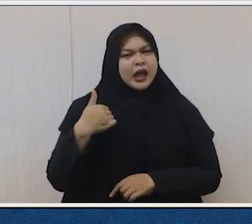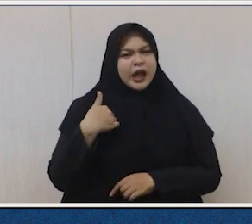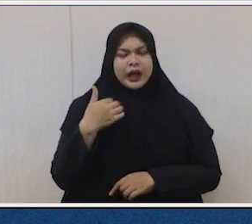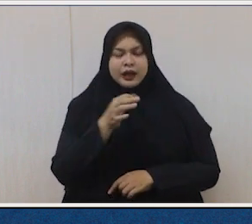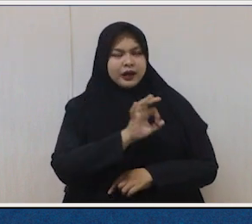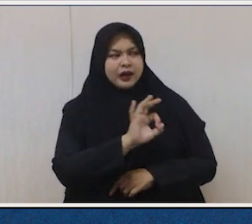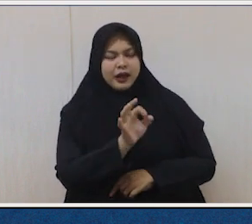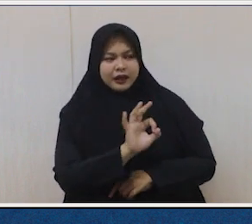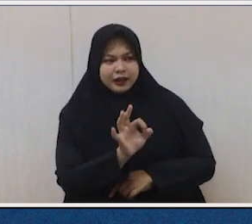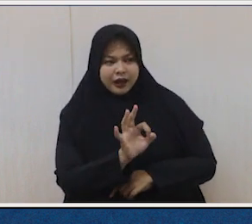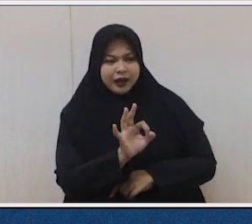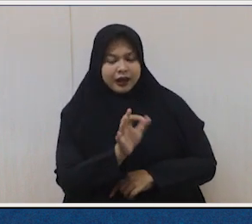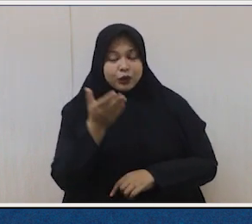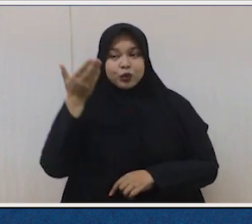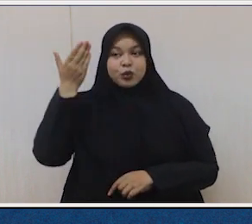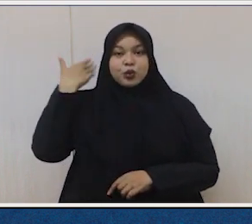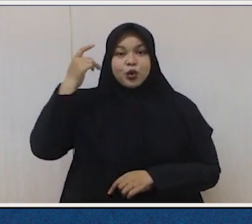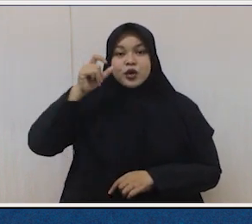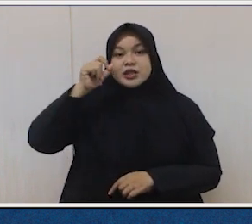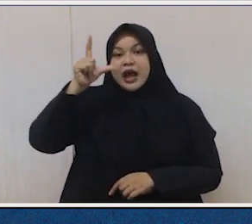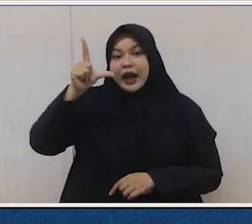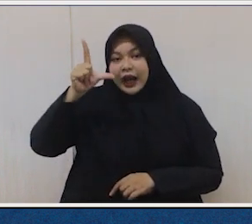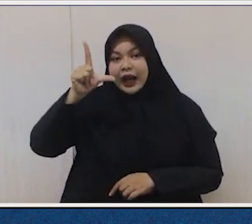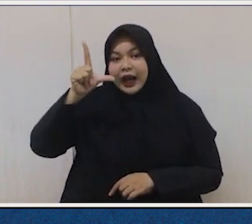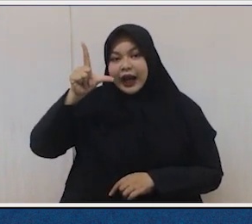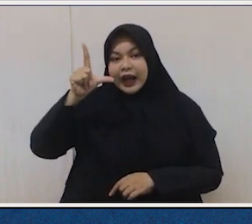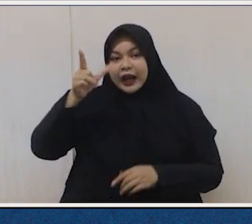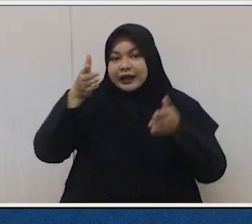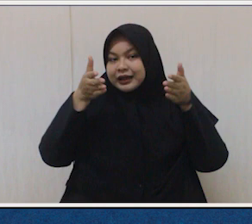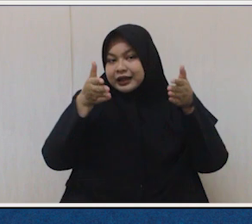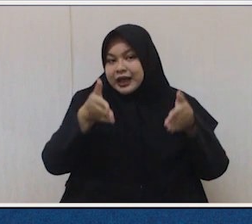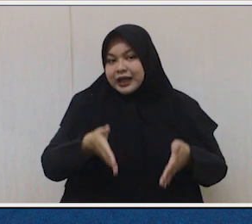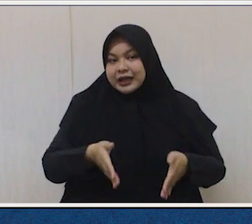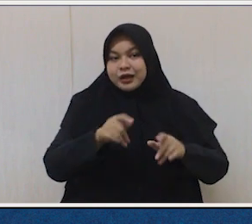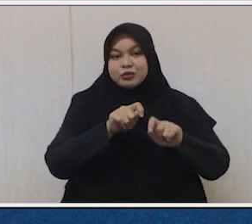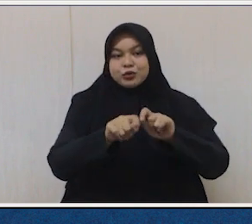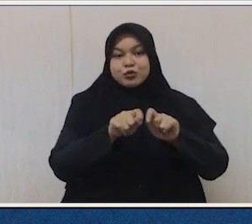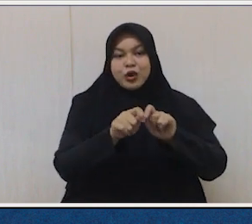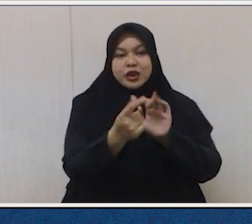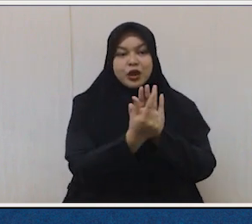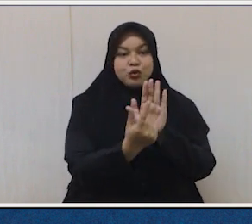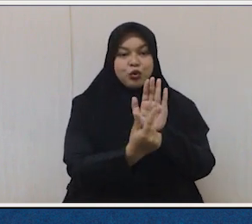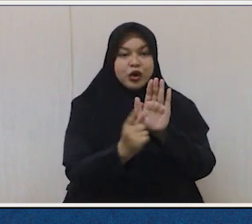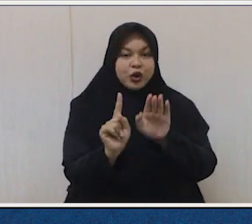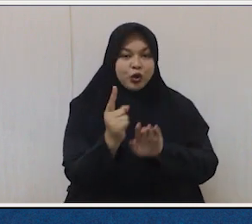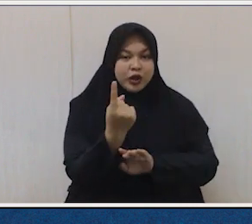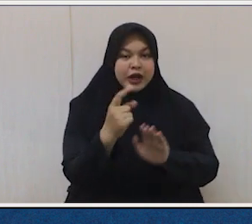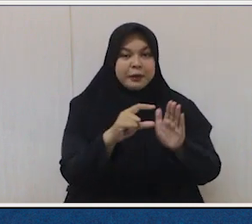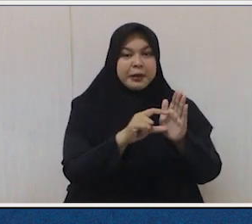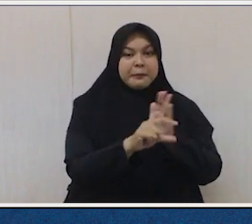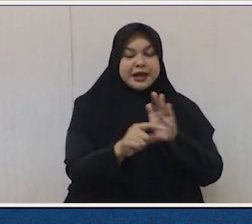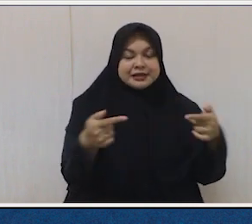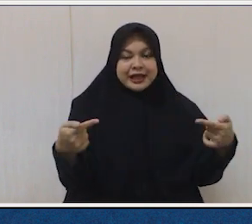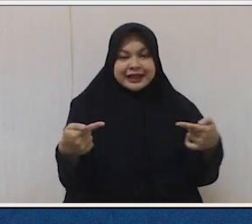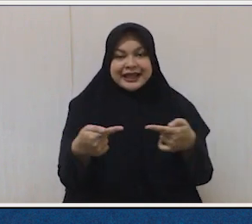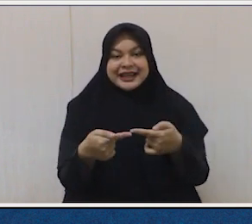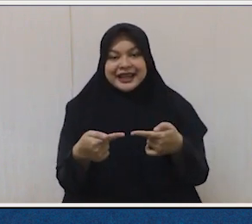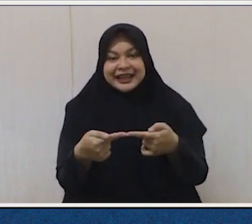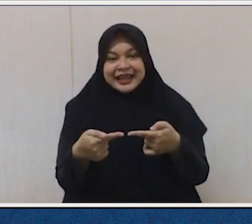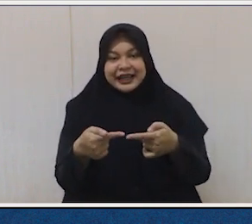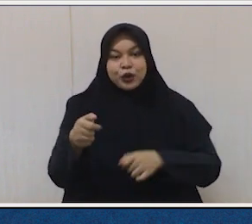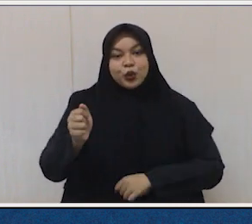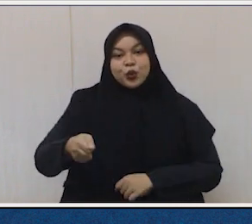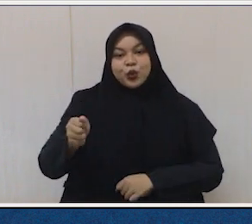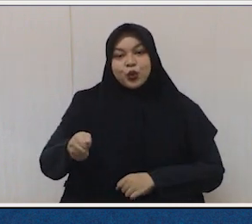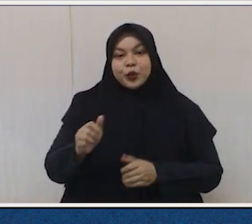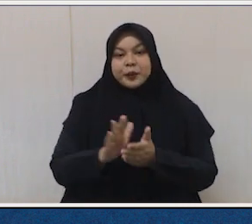dulu e kesadaran ya di dalam konteks eumus undang-undang utamanya adalah pasal terkait dengan hukum dan kead